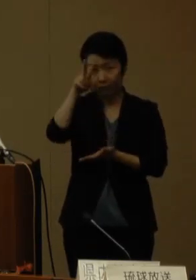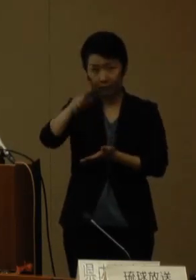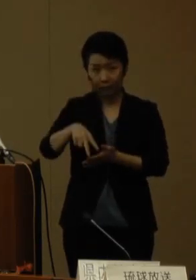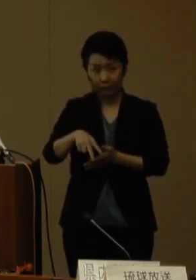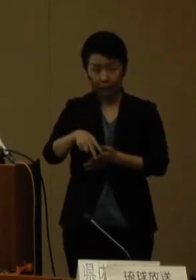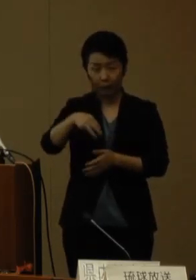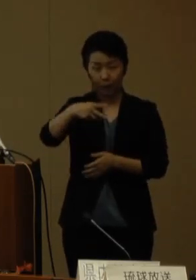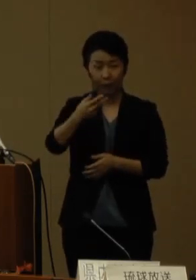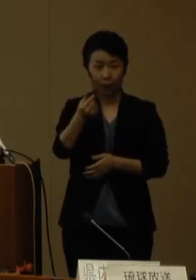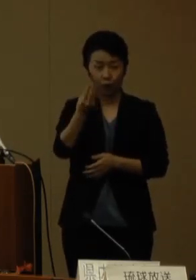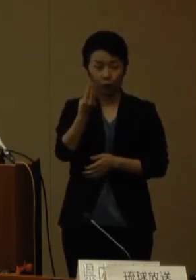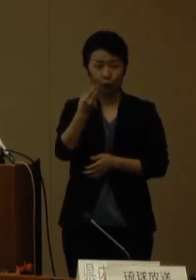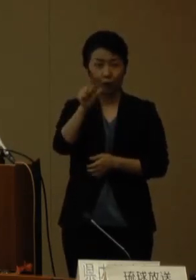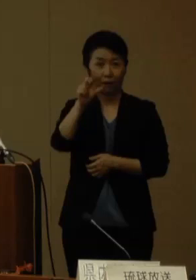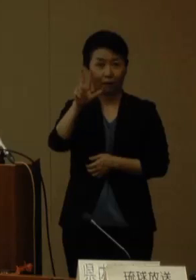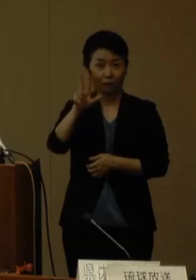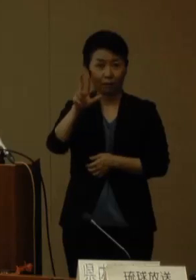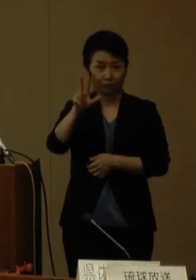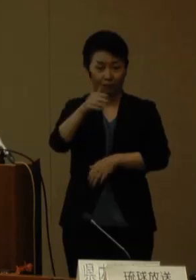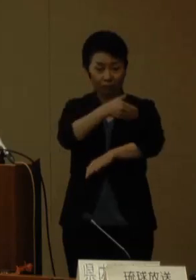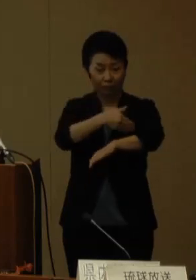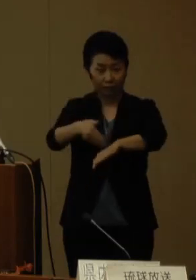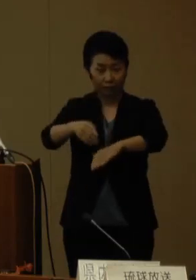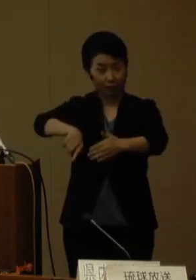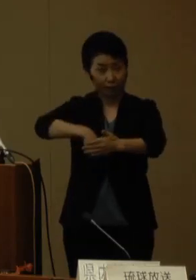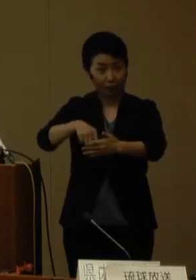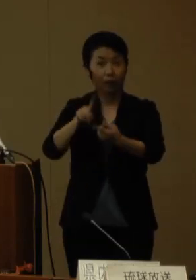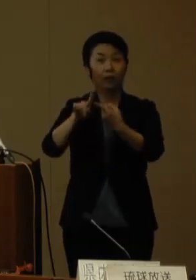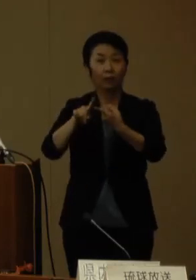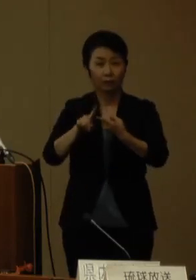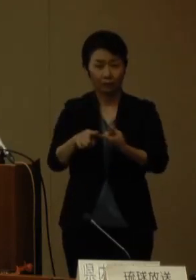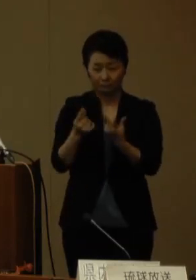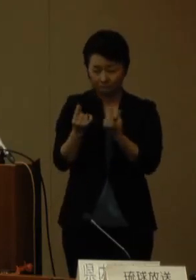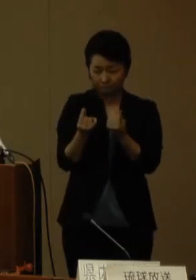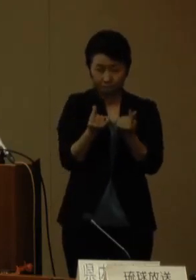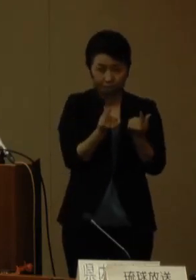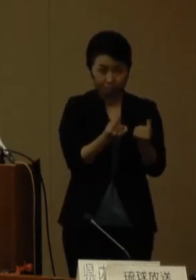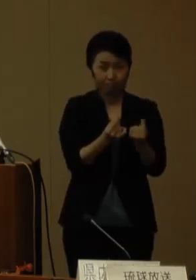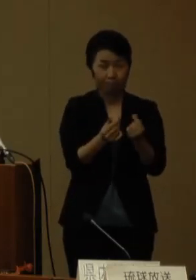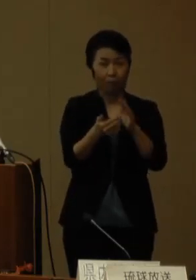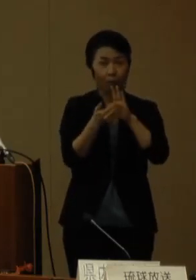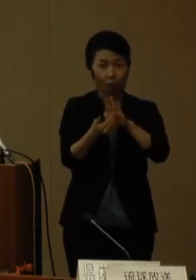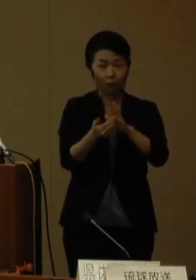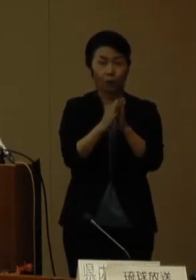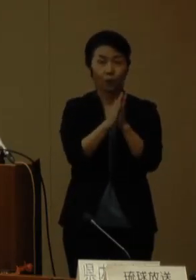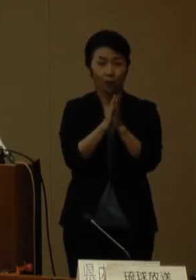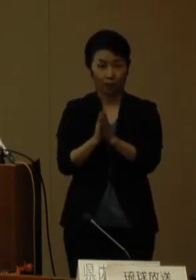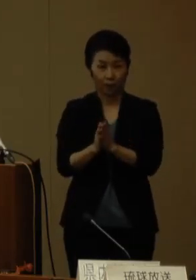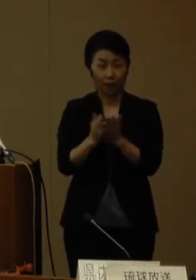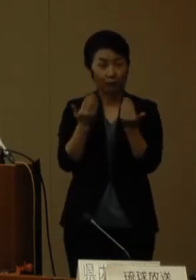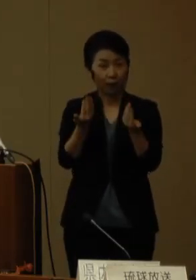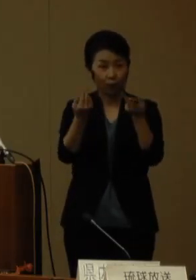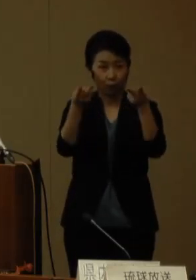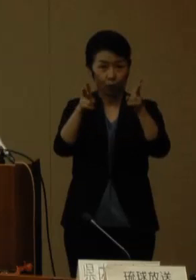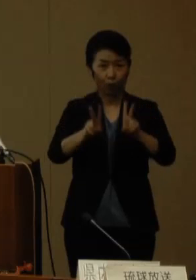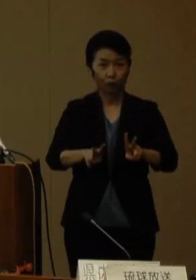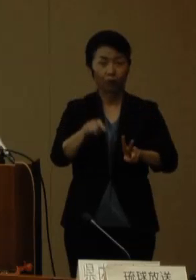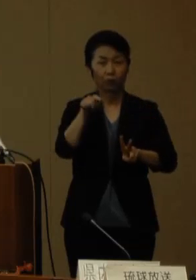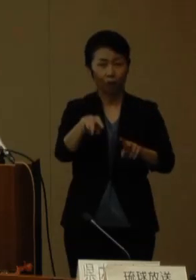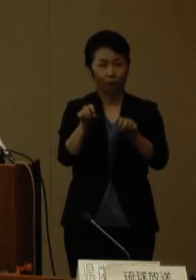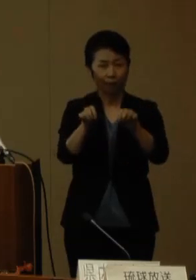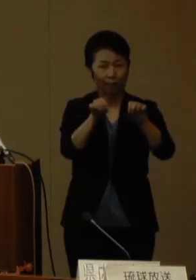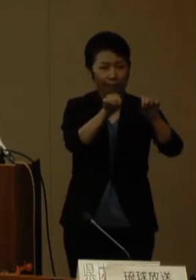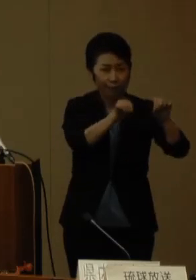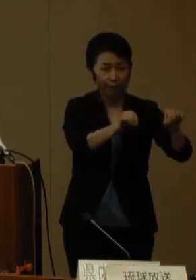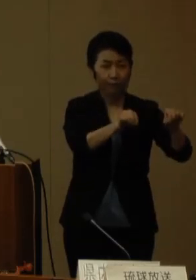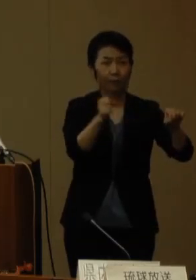づき、感染防止対策を改めて徹底するようよろしくお願いいたします。学校行事も延期縮